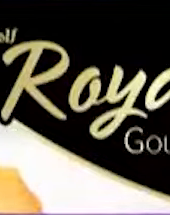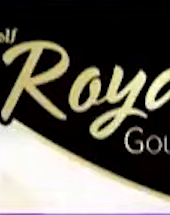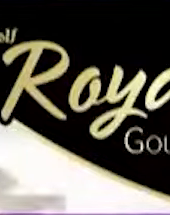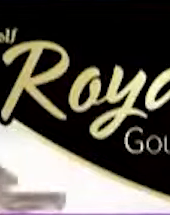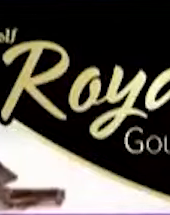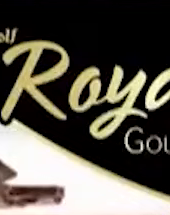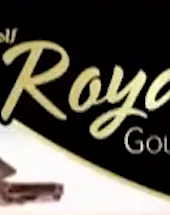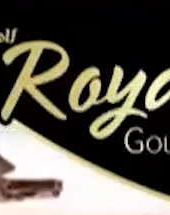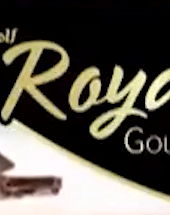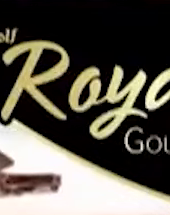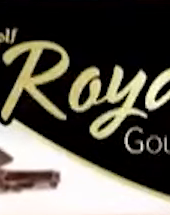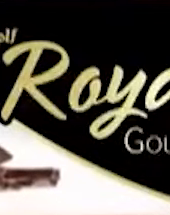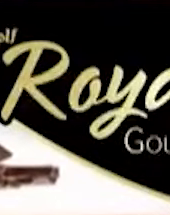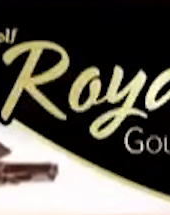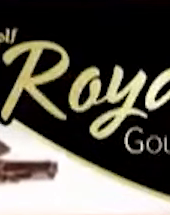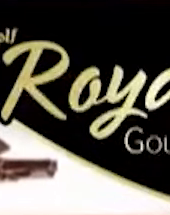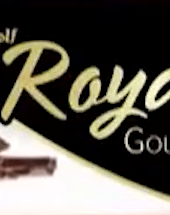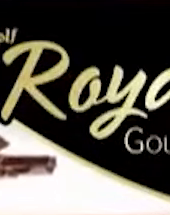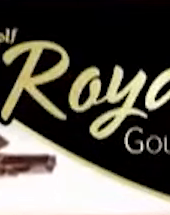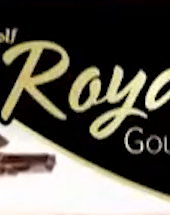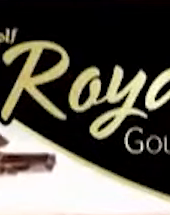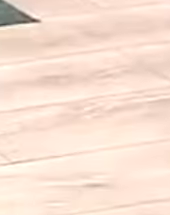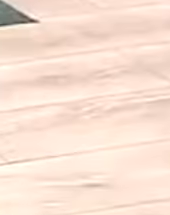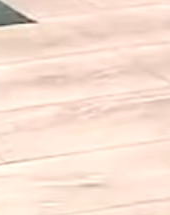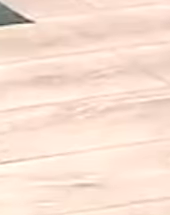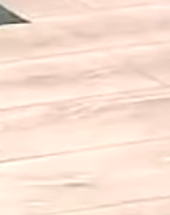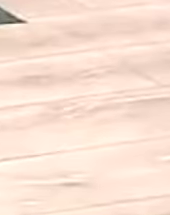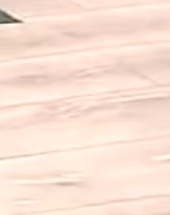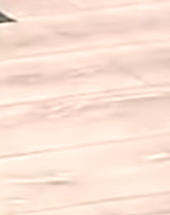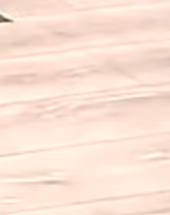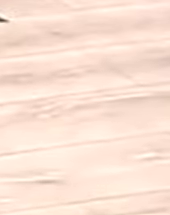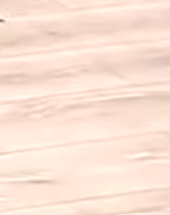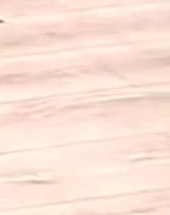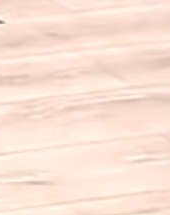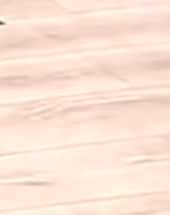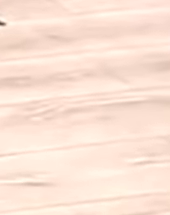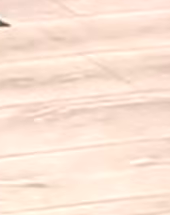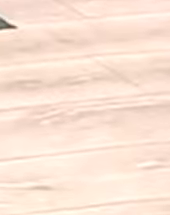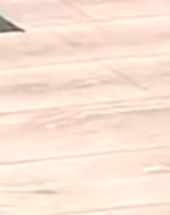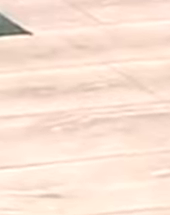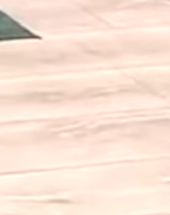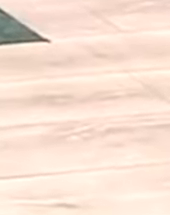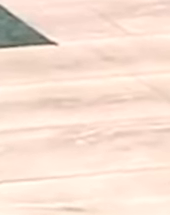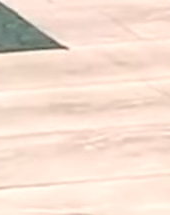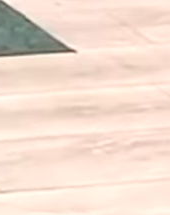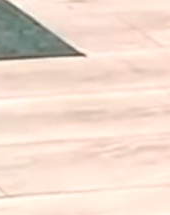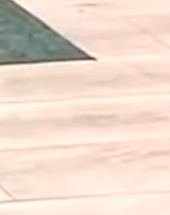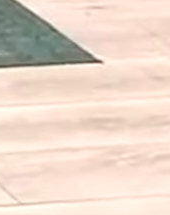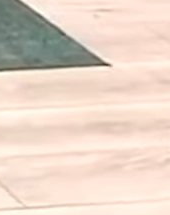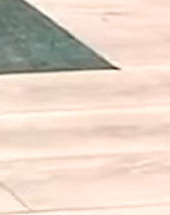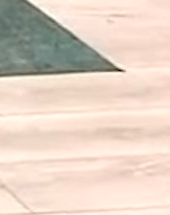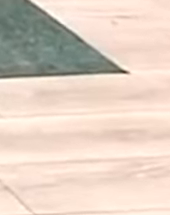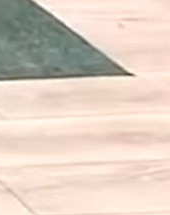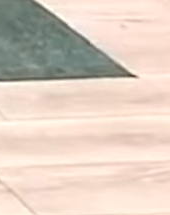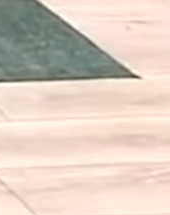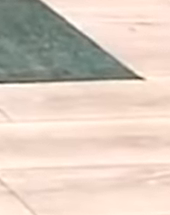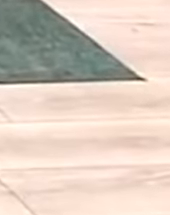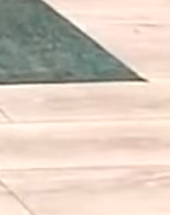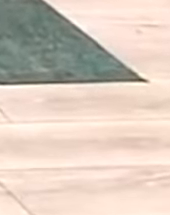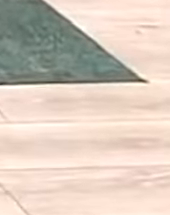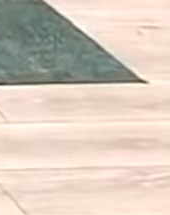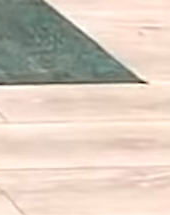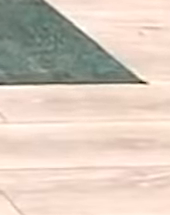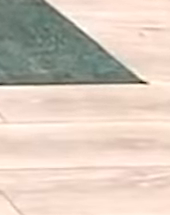onu biraz anlatın Kamerun'da. Vallahi ya ilk gittiğim... Videolar var değil mi? Ne kadar kaldınız Kamerun'da? Kamerun